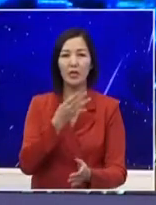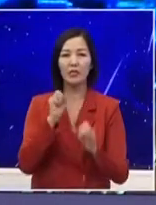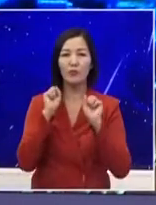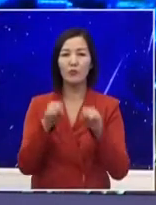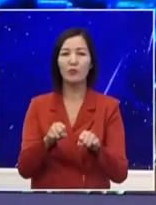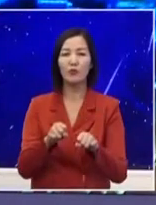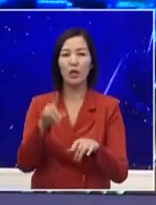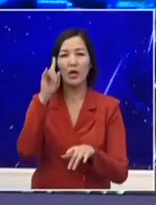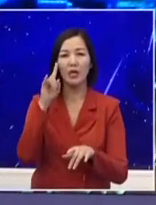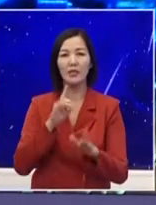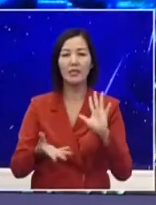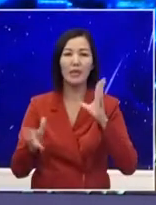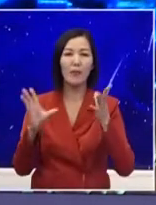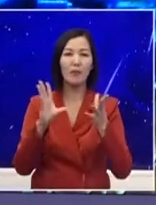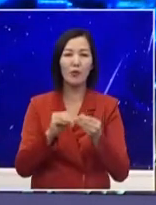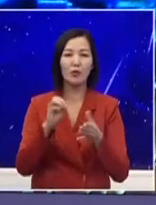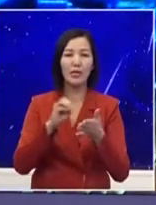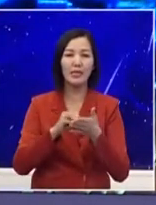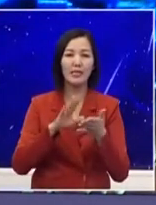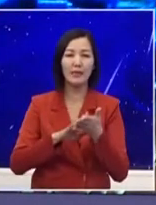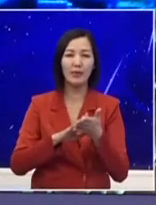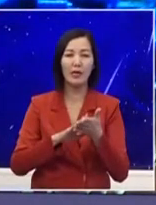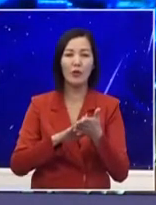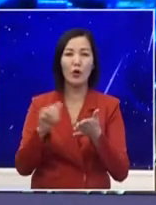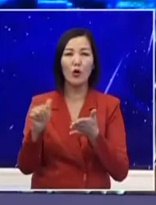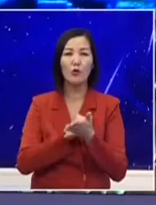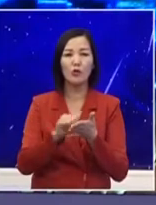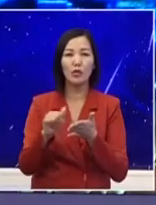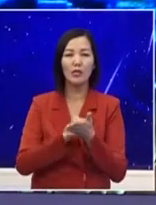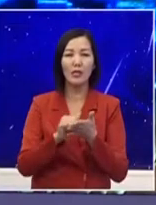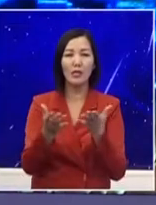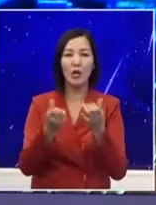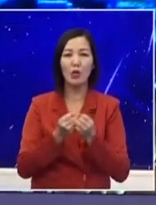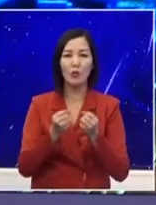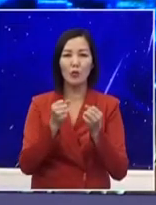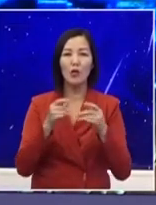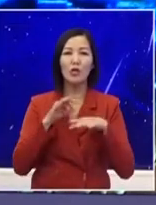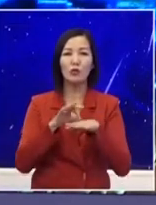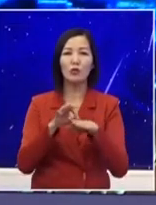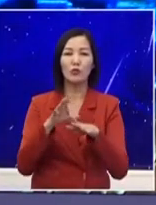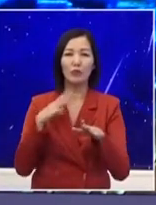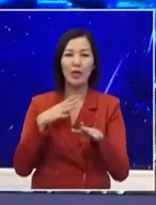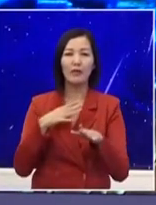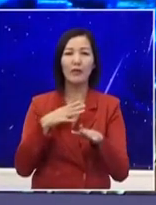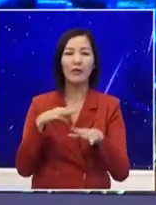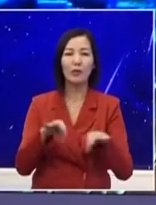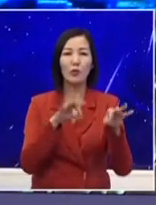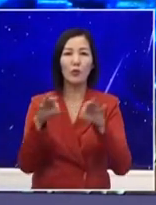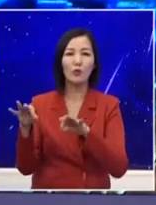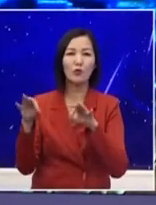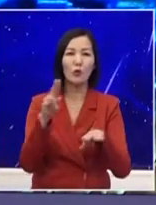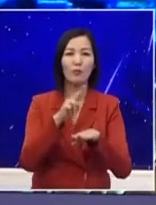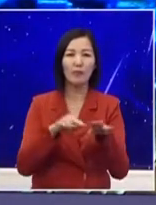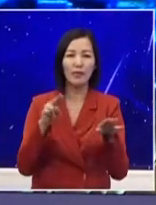Жақсы мүмкіндік. Ел аумағында азаматтарды есепке алып, құжаттандыру науқаны жүріп жатыр. Шараны Ішкі істер министрлігінің көш-қон қызмет комитеті